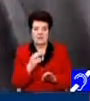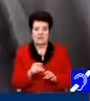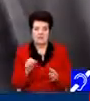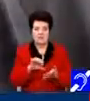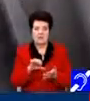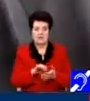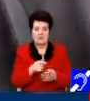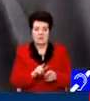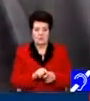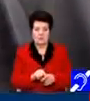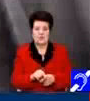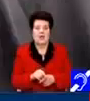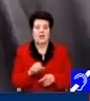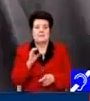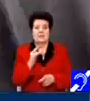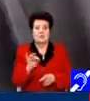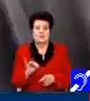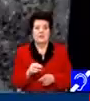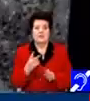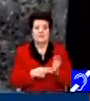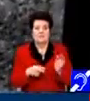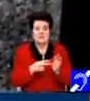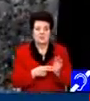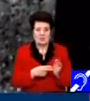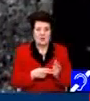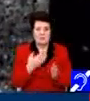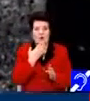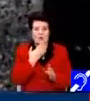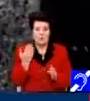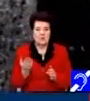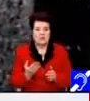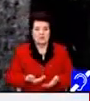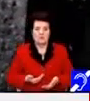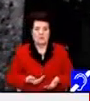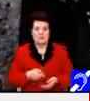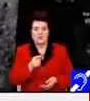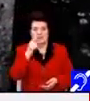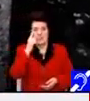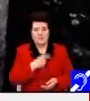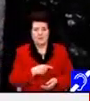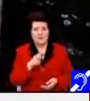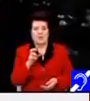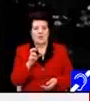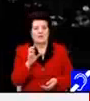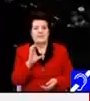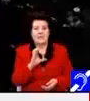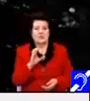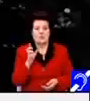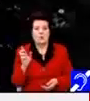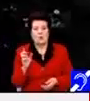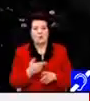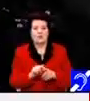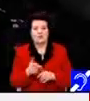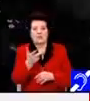la eliberarea Basarabiei. În 1976 trece în neființă ultimul supraviețuitor dintre frați, Sergiu Bogos. Toți cei 3 fii